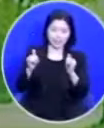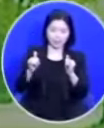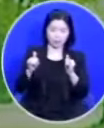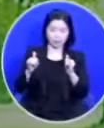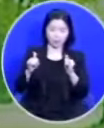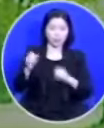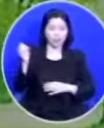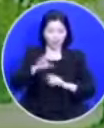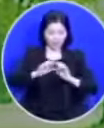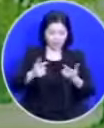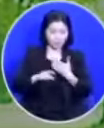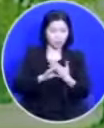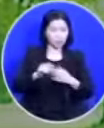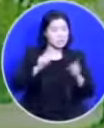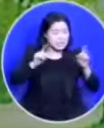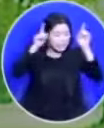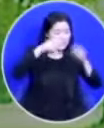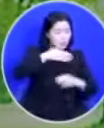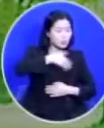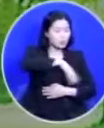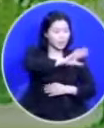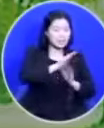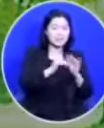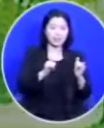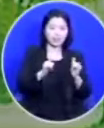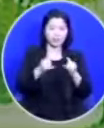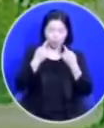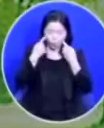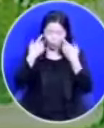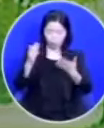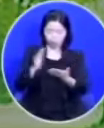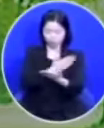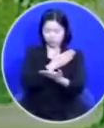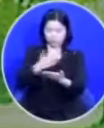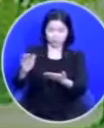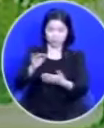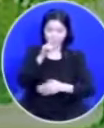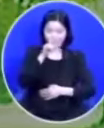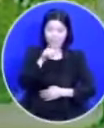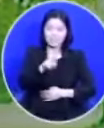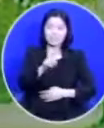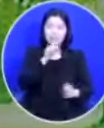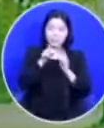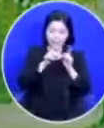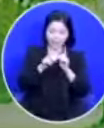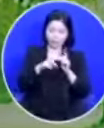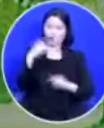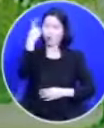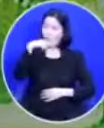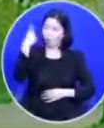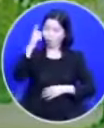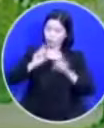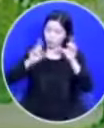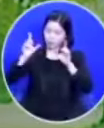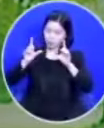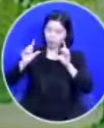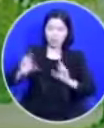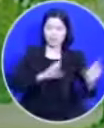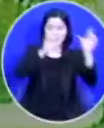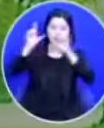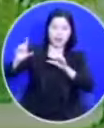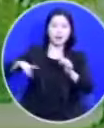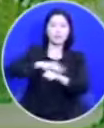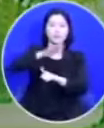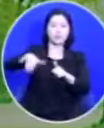사람인지는 뚜렷하게 9분이 됩니다 그 말하는 거나 얼굴 표정이나 그 삶의 분위기에서